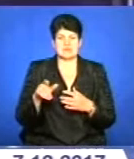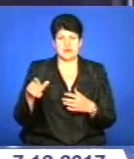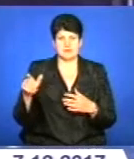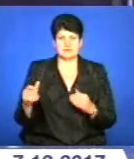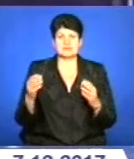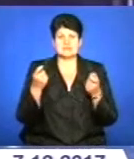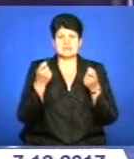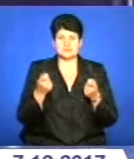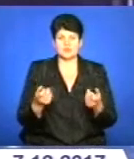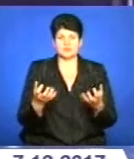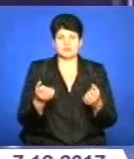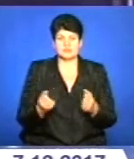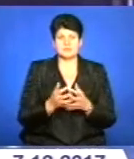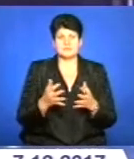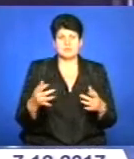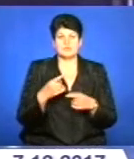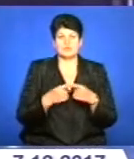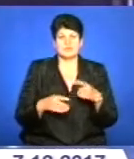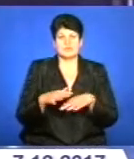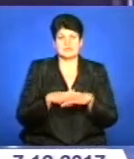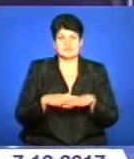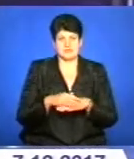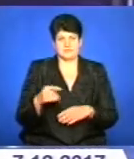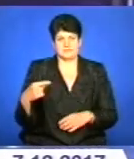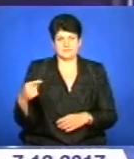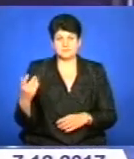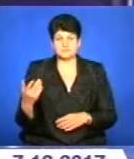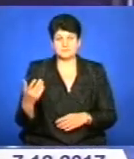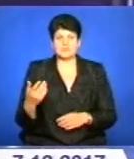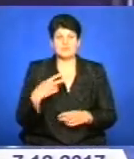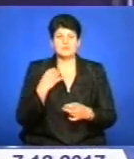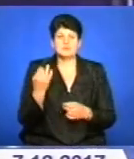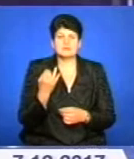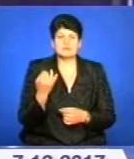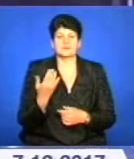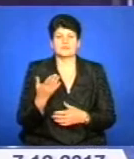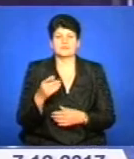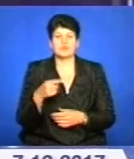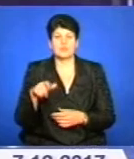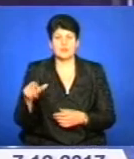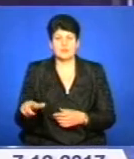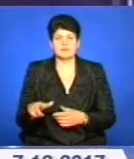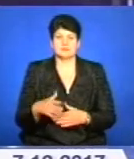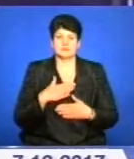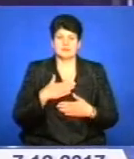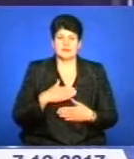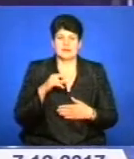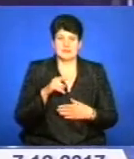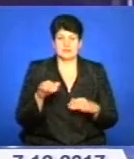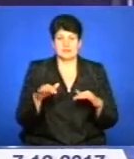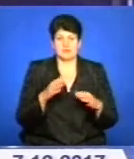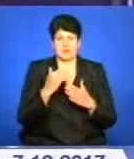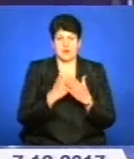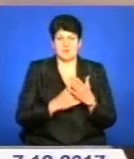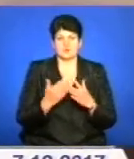комунальні послуги отримали більше половини населення Тернопілля. Ми поцікавилися у тернополян, чи влаштовує їх діюча програма